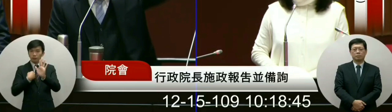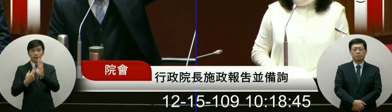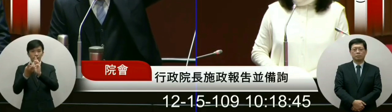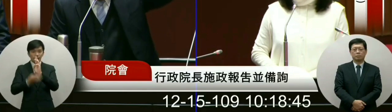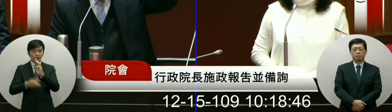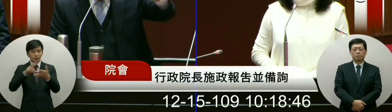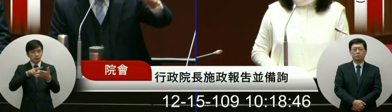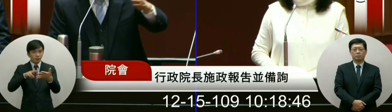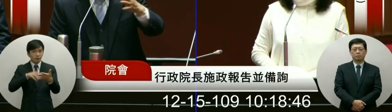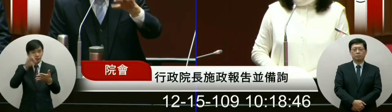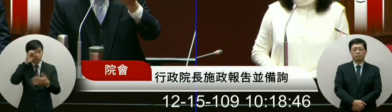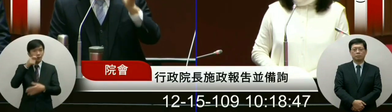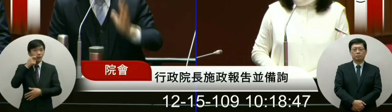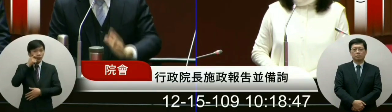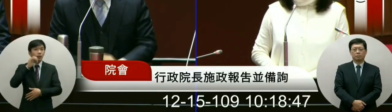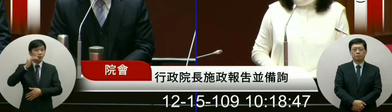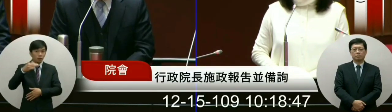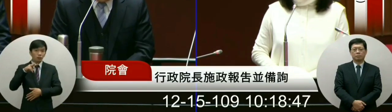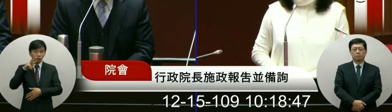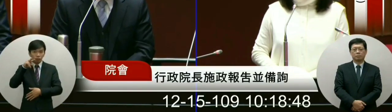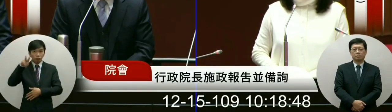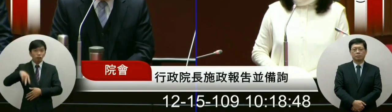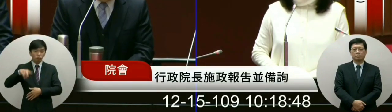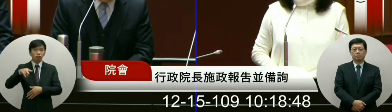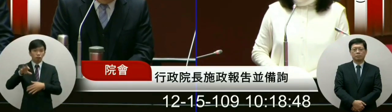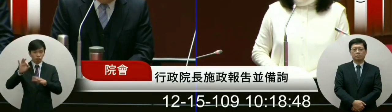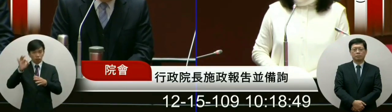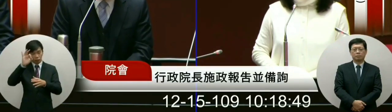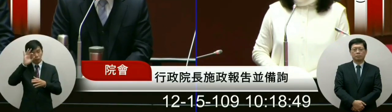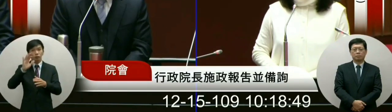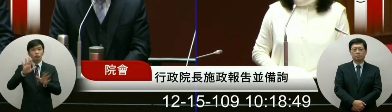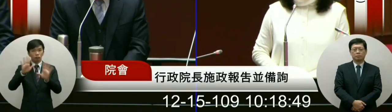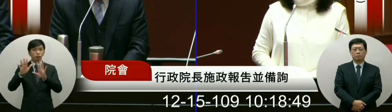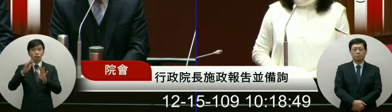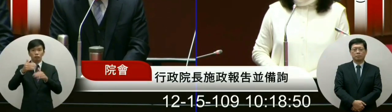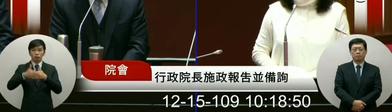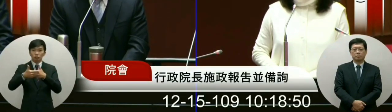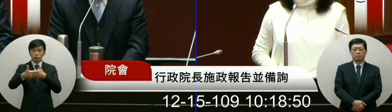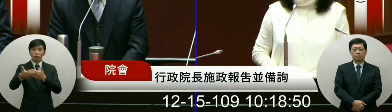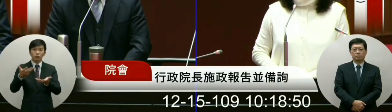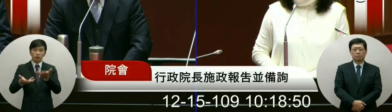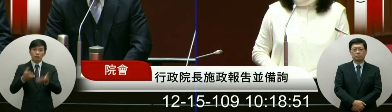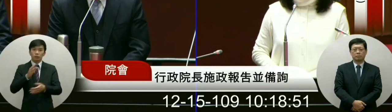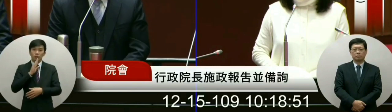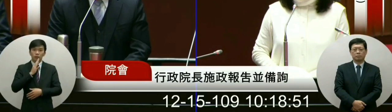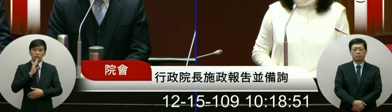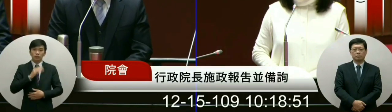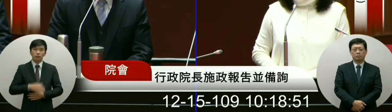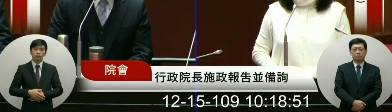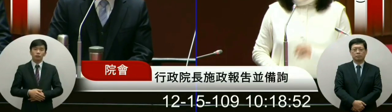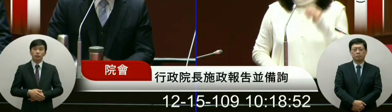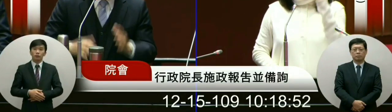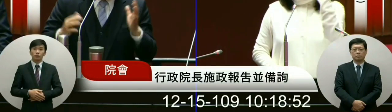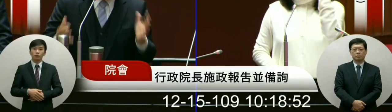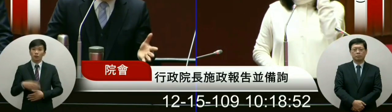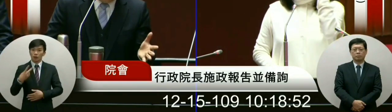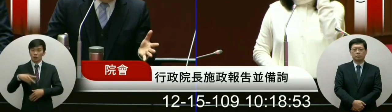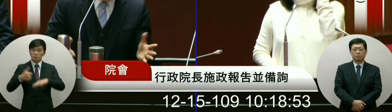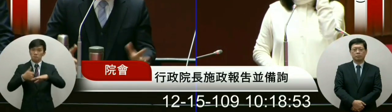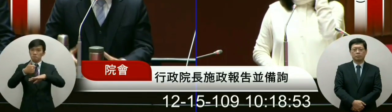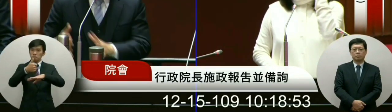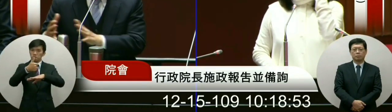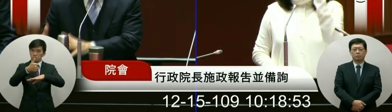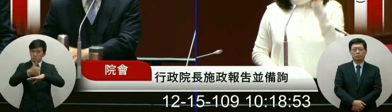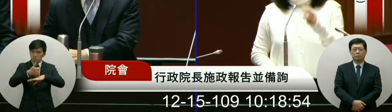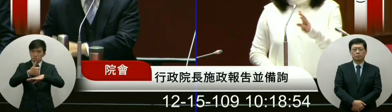体听起来沿路过程确实是这样子的发展，甚至于有时候在执政的时候讲的